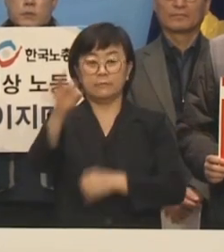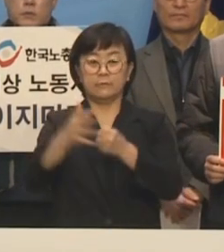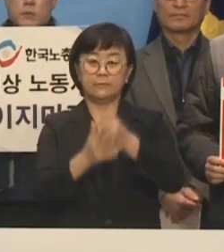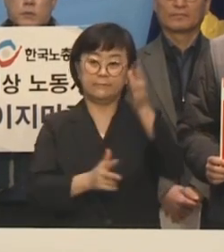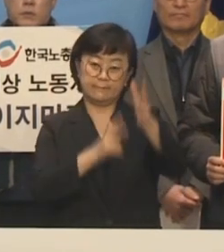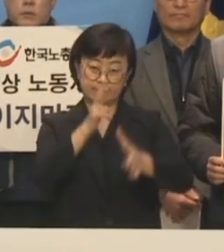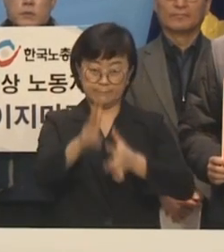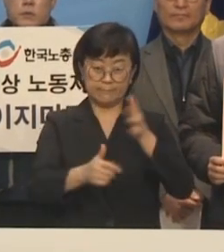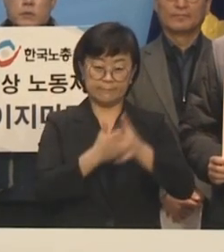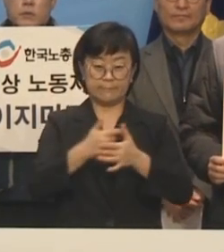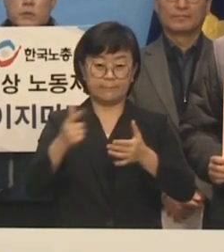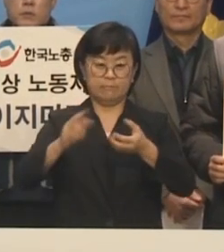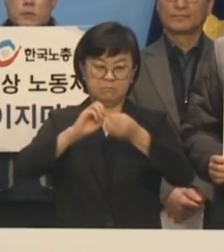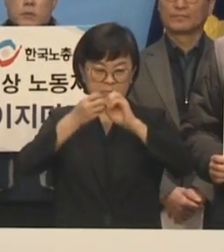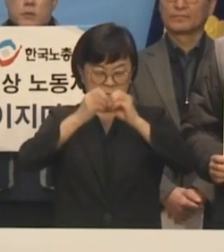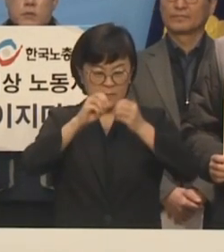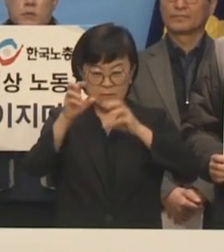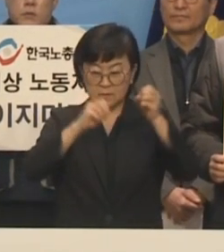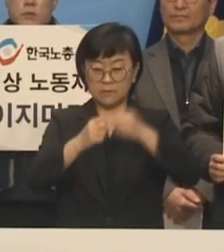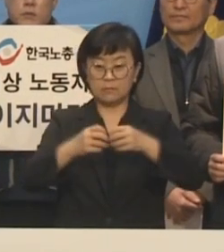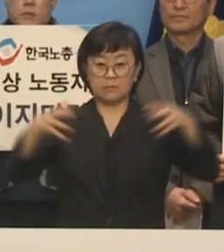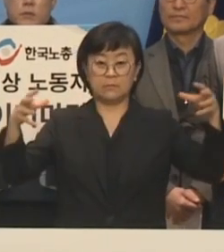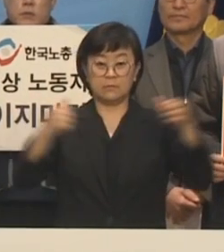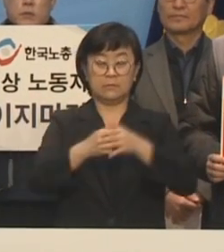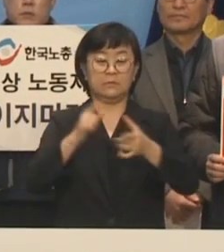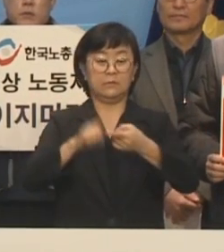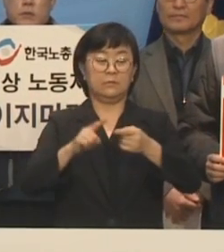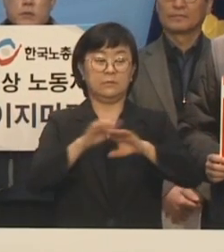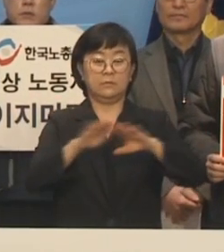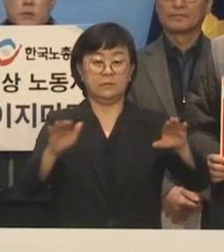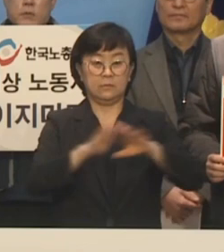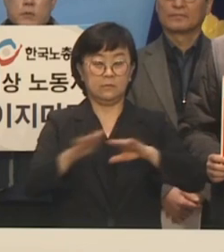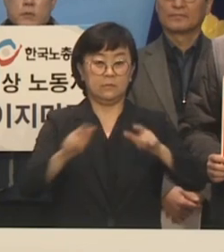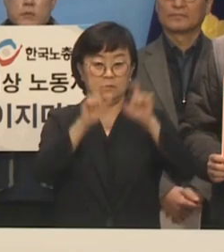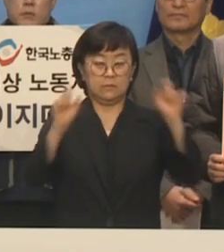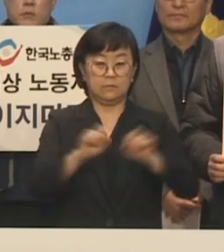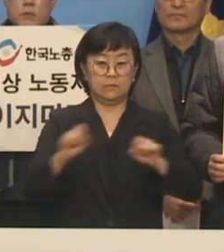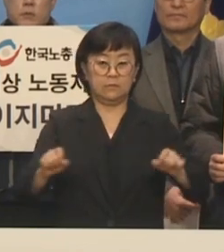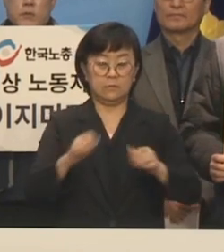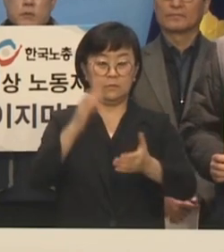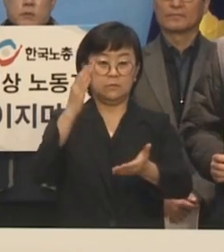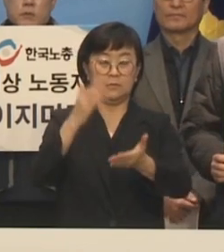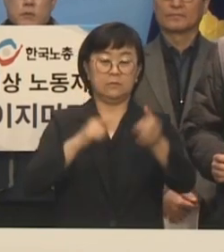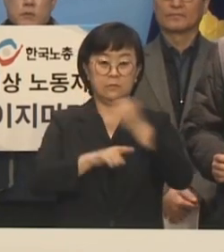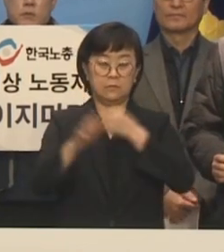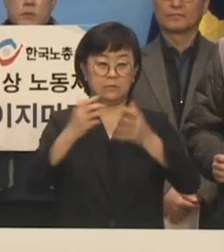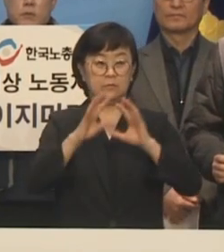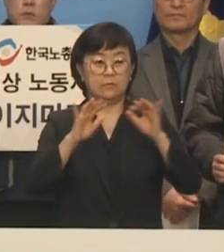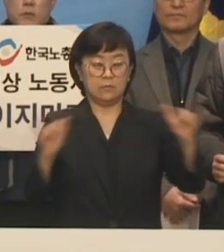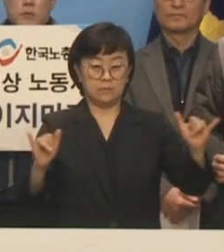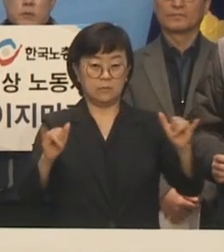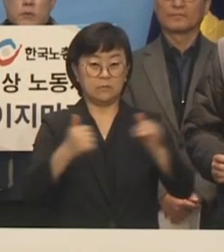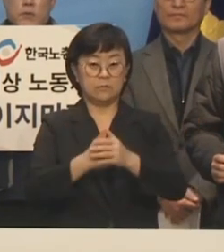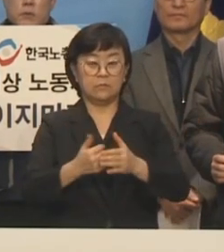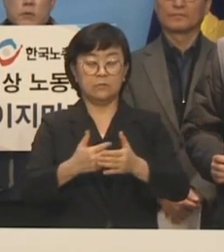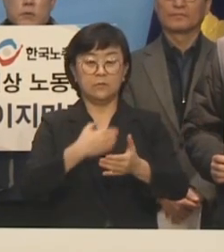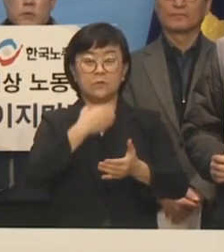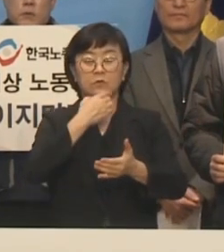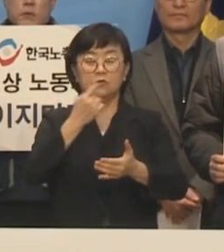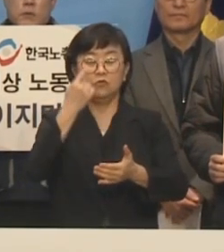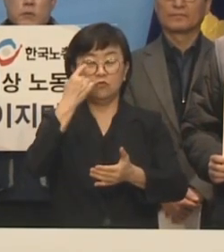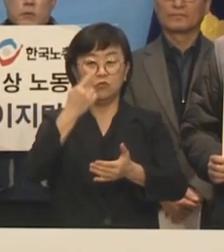사업을 짜깁기 하고 부풀린 대책을 적용 유예의 명분처럼 국민 눈속임 하는